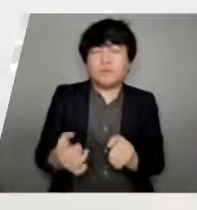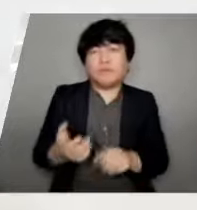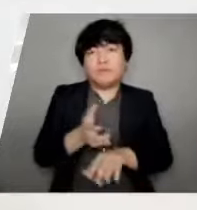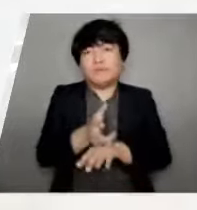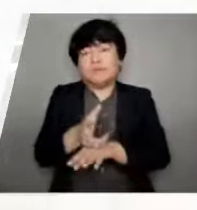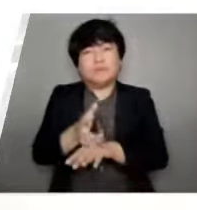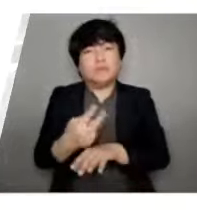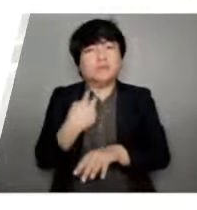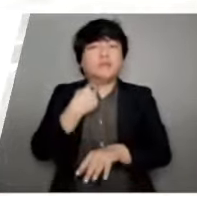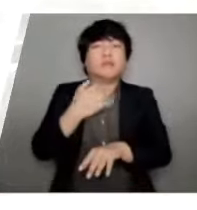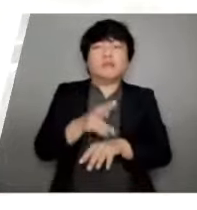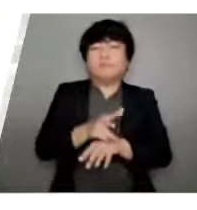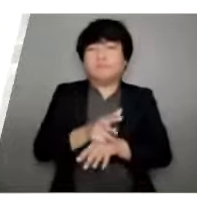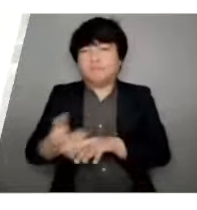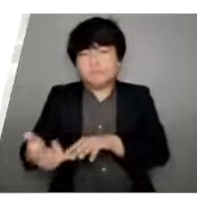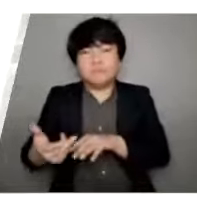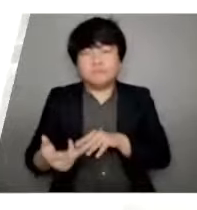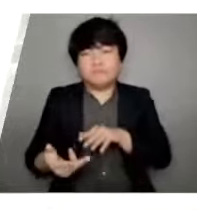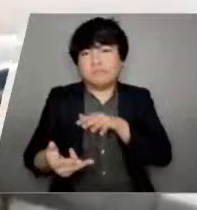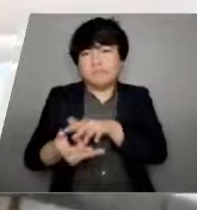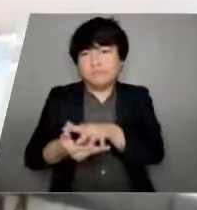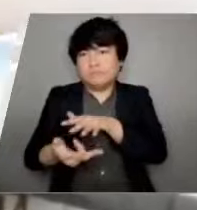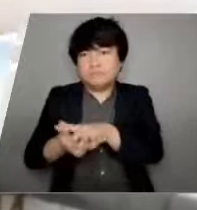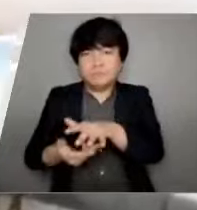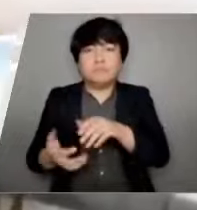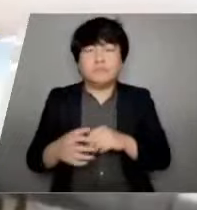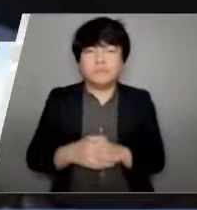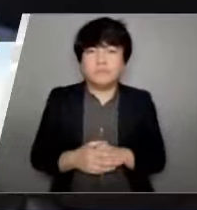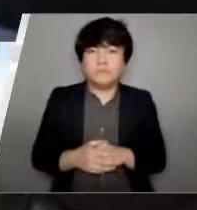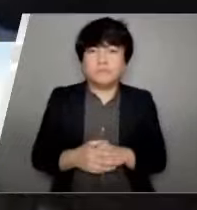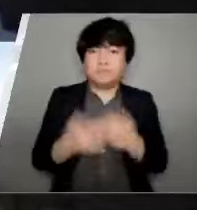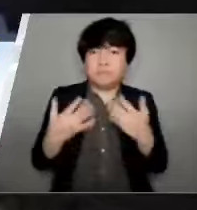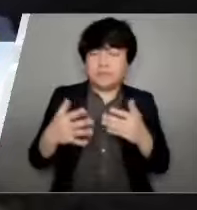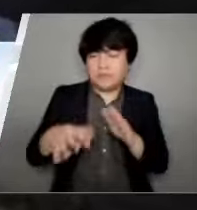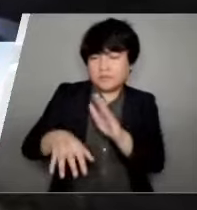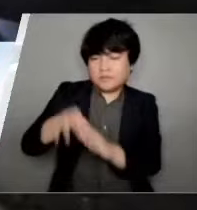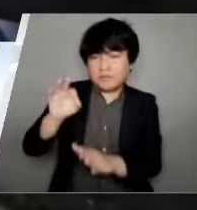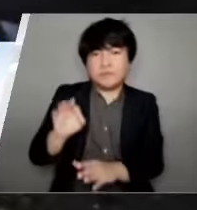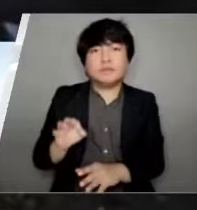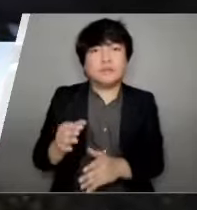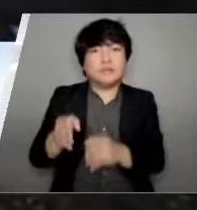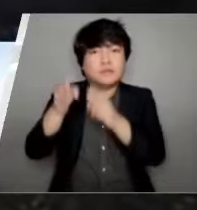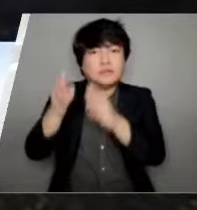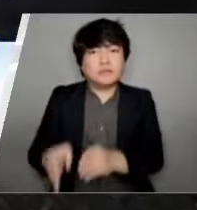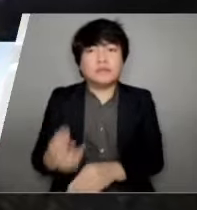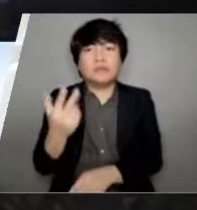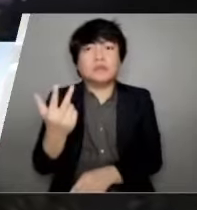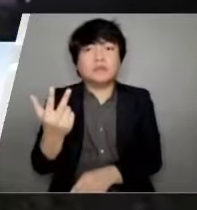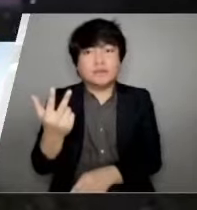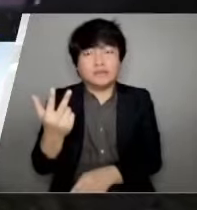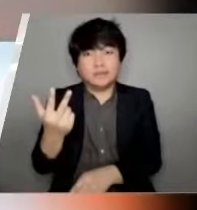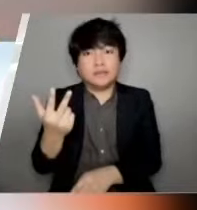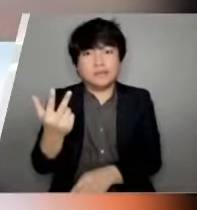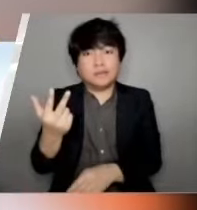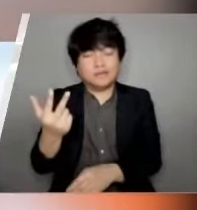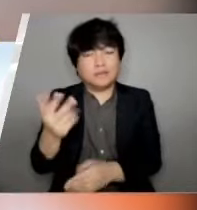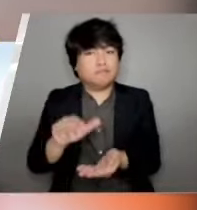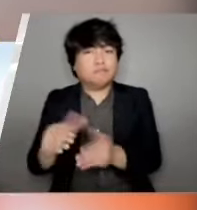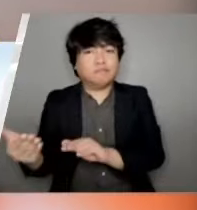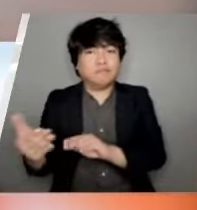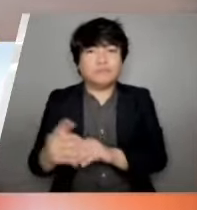kong tabang. Kalaunan, nakita ang wala ng buhay na katawan ng tatlong inanod, kabilang ang dalawang